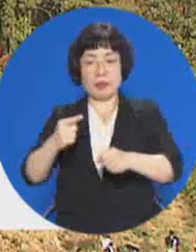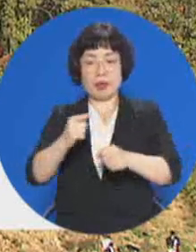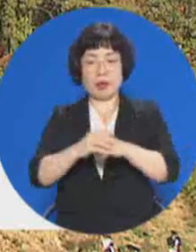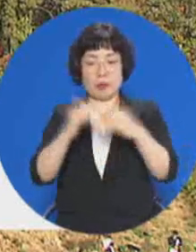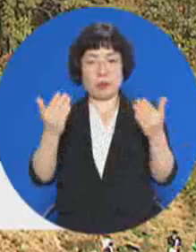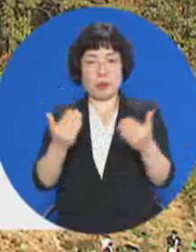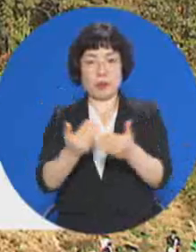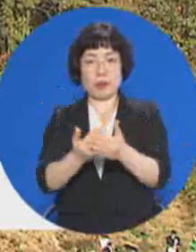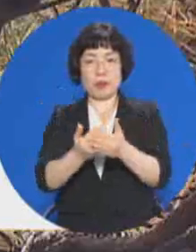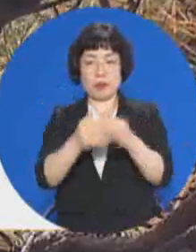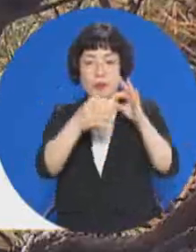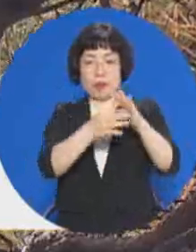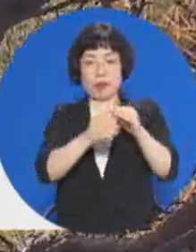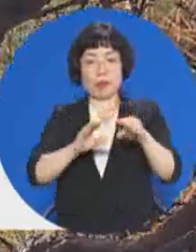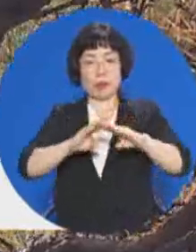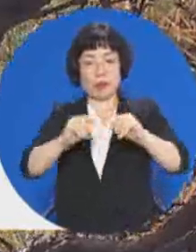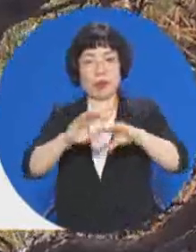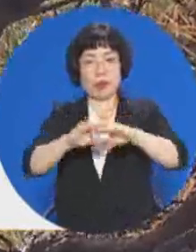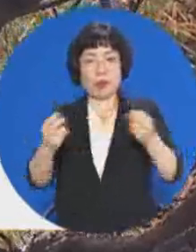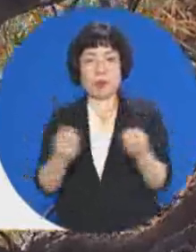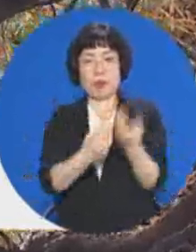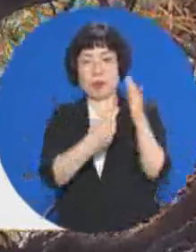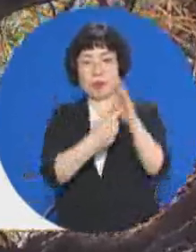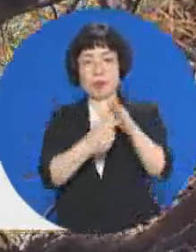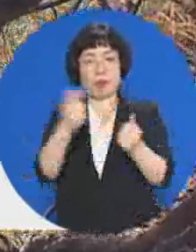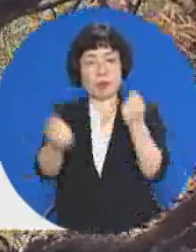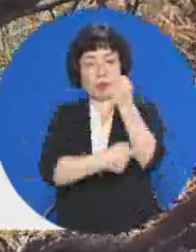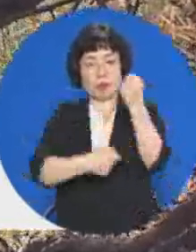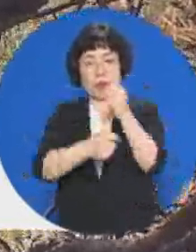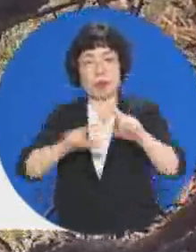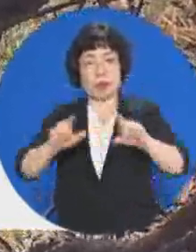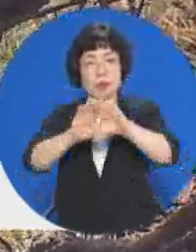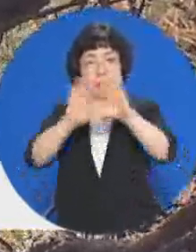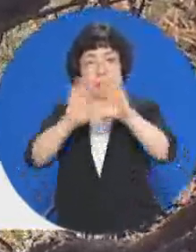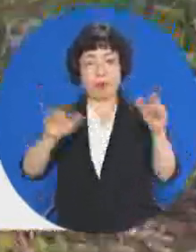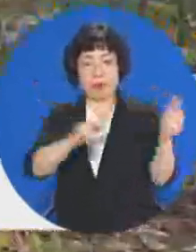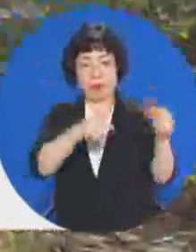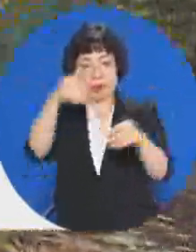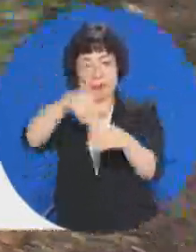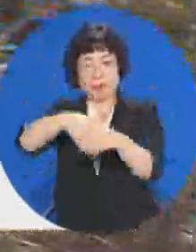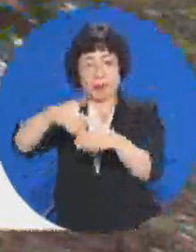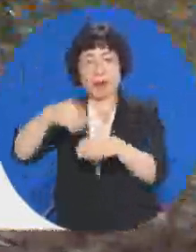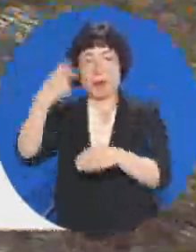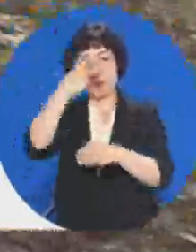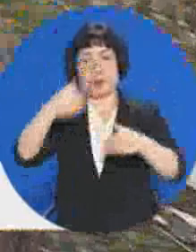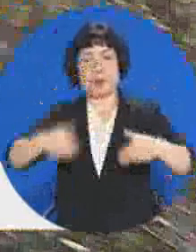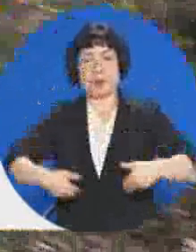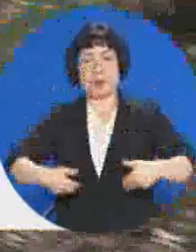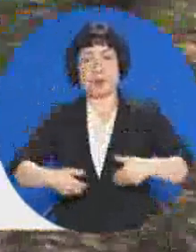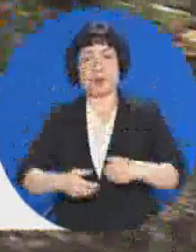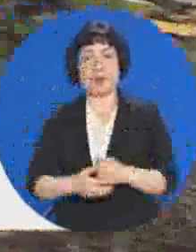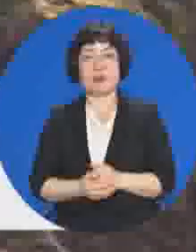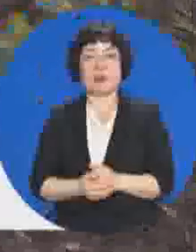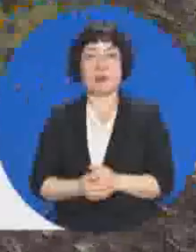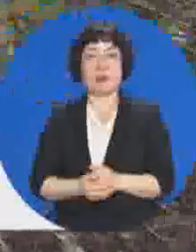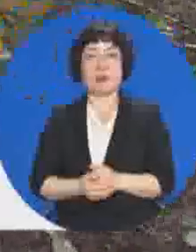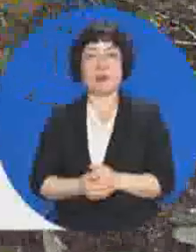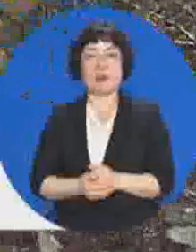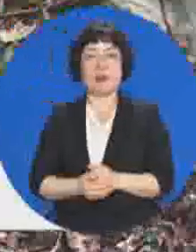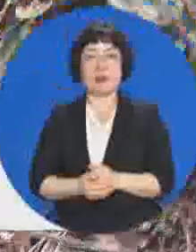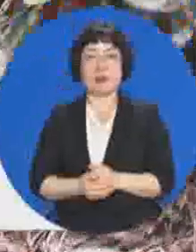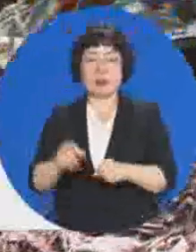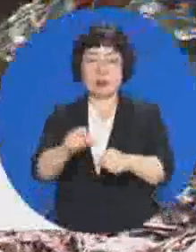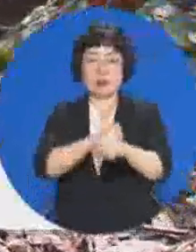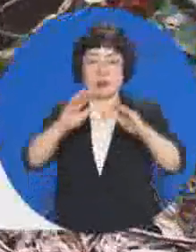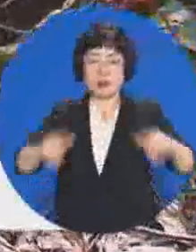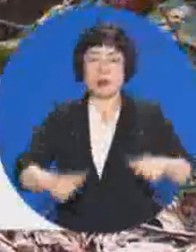11,241그루로 관련 방제 대책과 벌목 후 기후변화 대응 수종식재를 검토해야 한다고 지적했습니다.